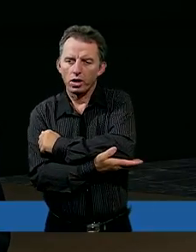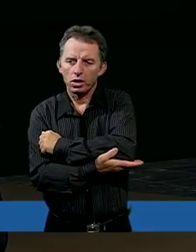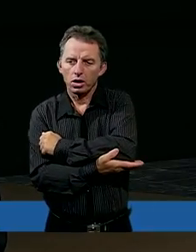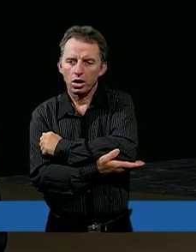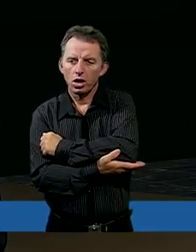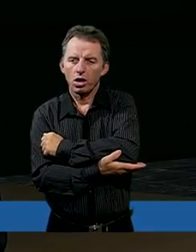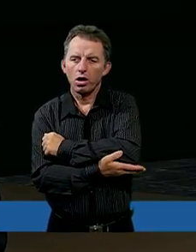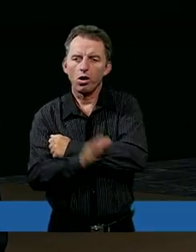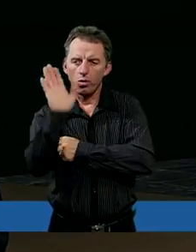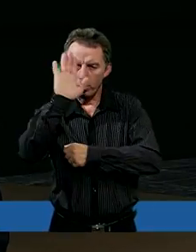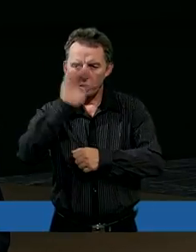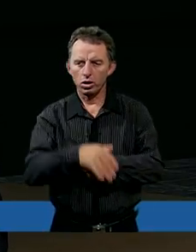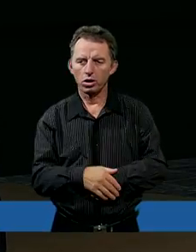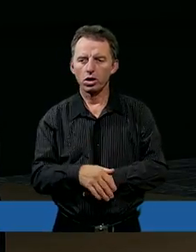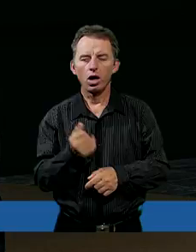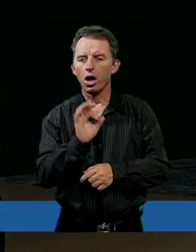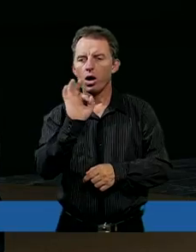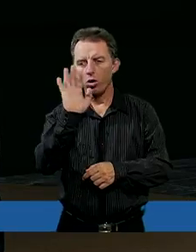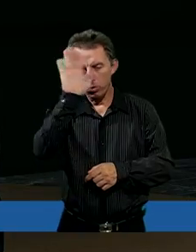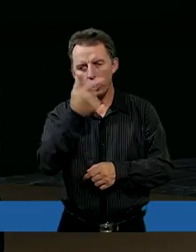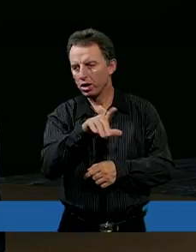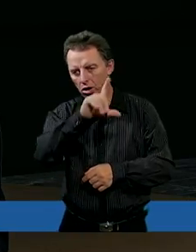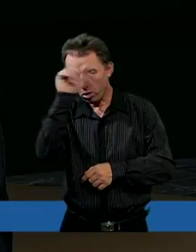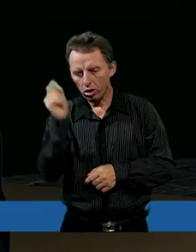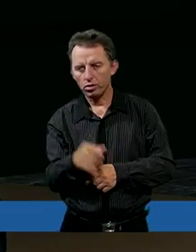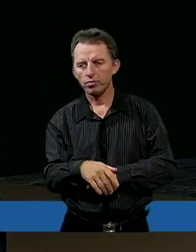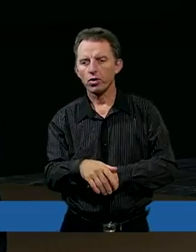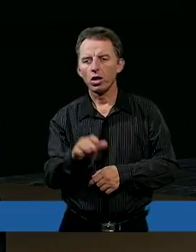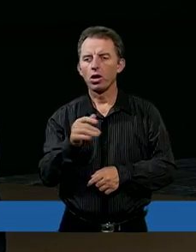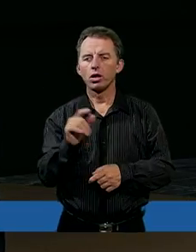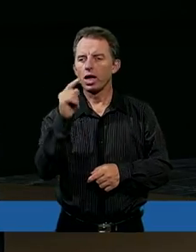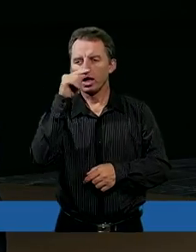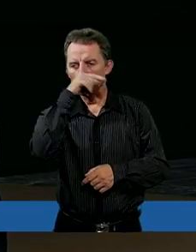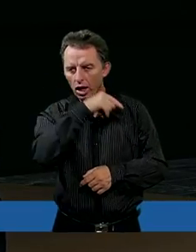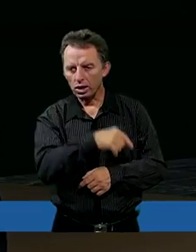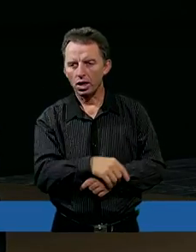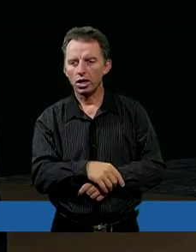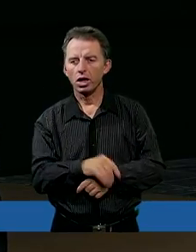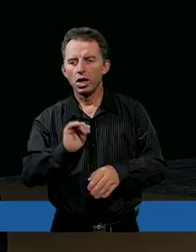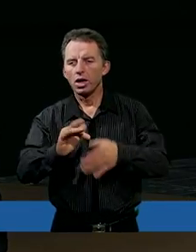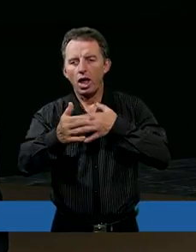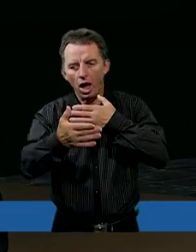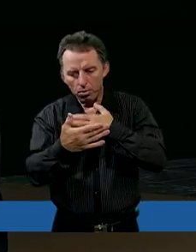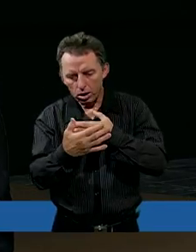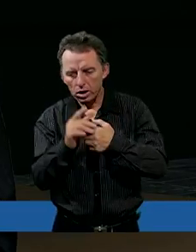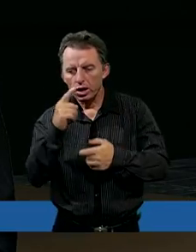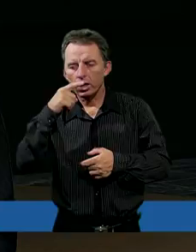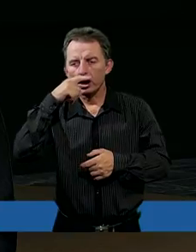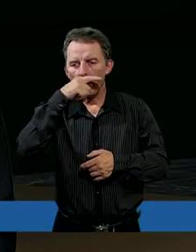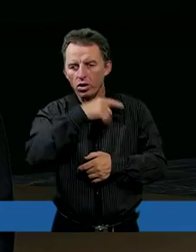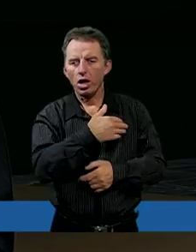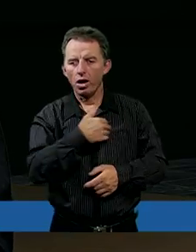o Boga, a nie o ludzi. Bo niestety nawet najbliżsi zawodzą,